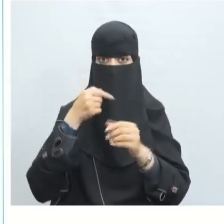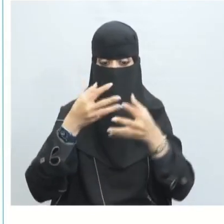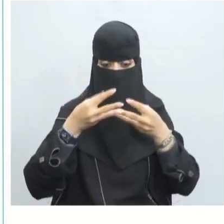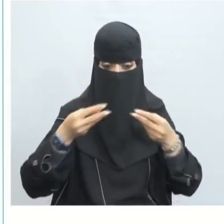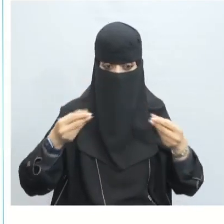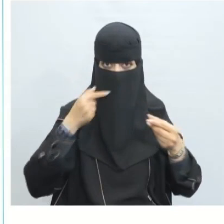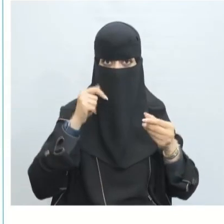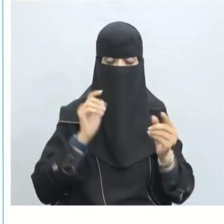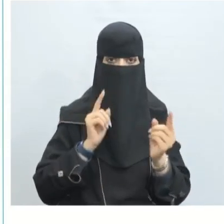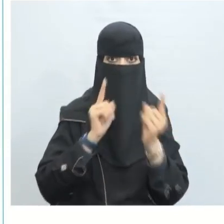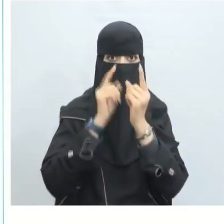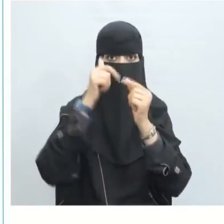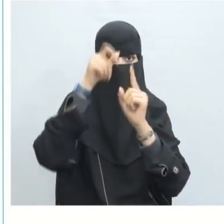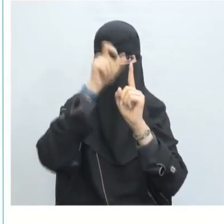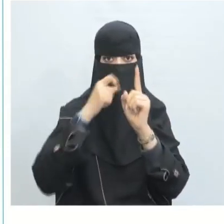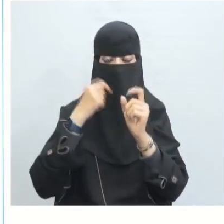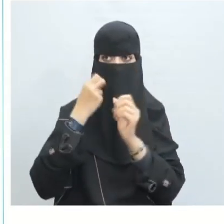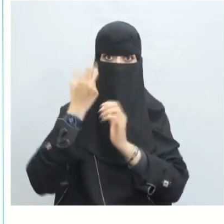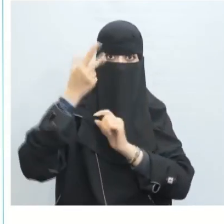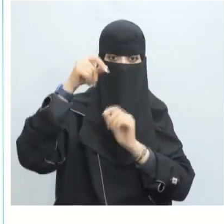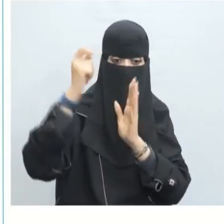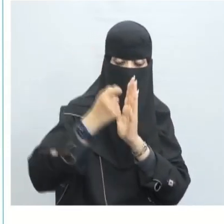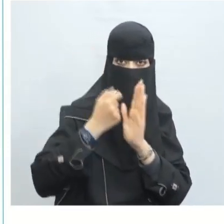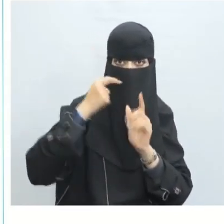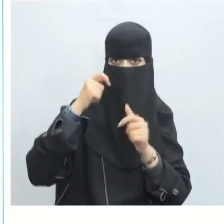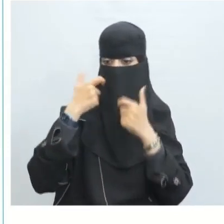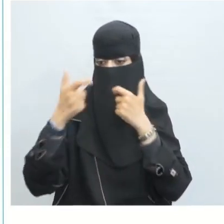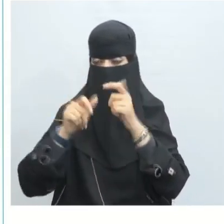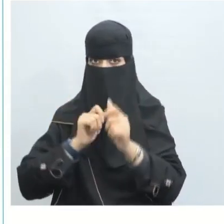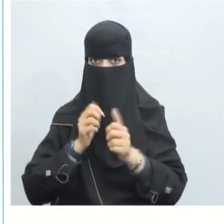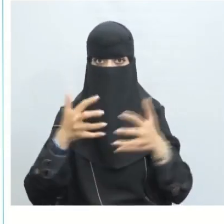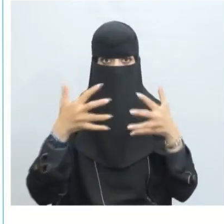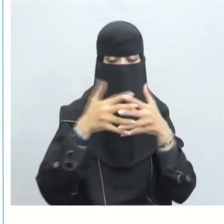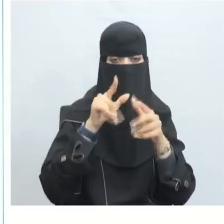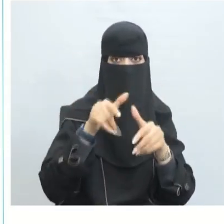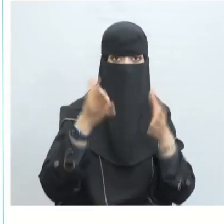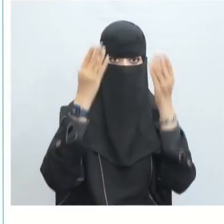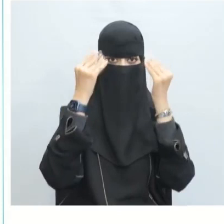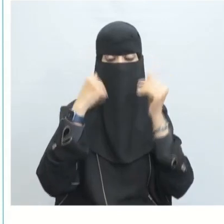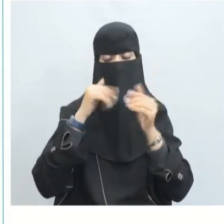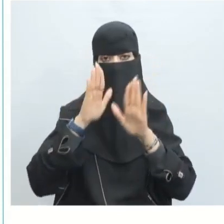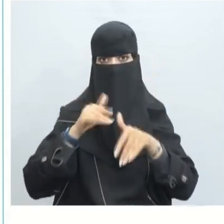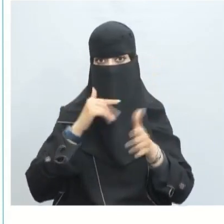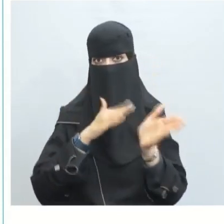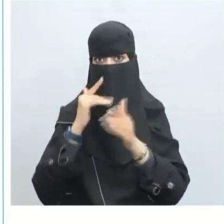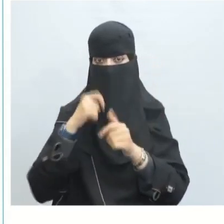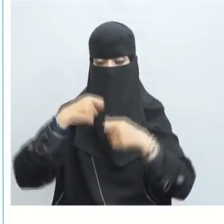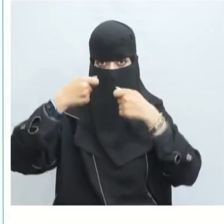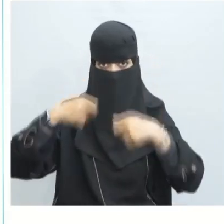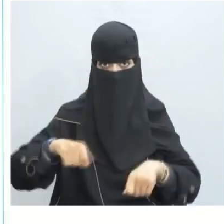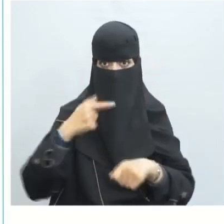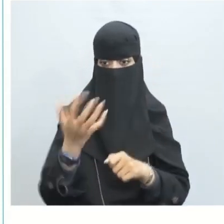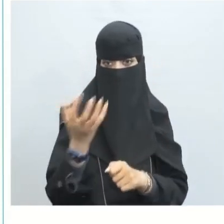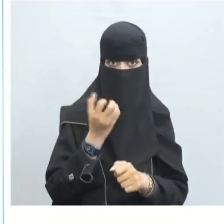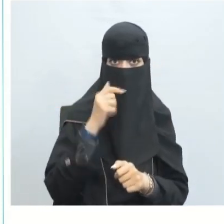واستطلاعات وكتاباتهم حول الاعجاب المشاهدات المشاركات وايضا هذه البيانات قد يتم الدفع مقابل